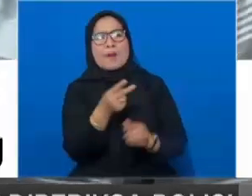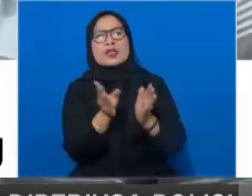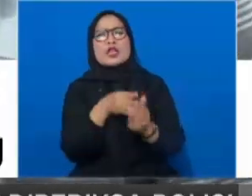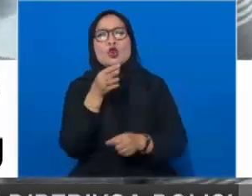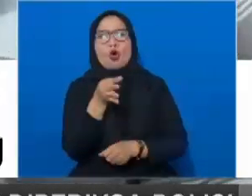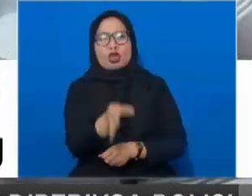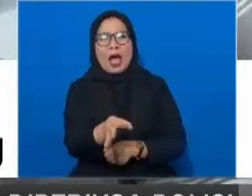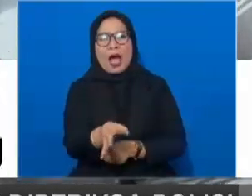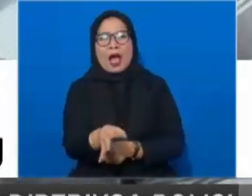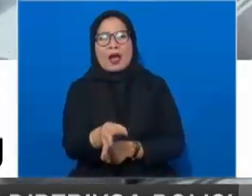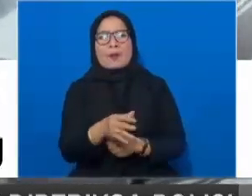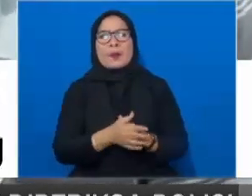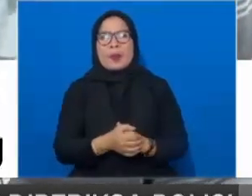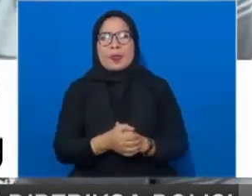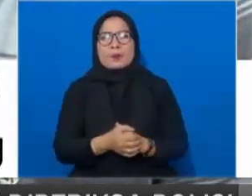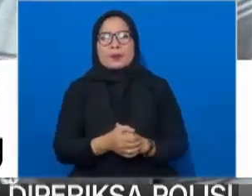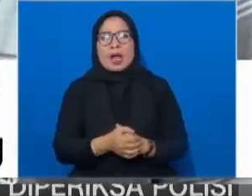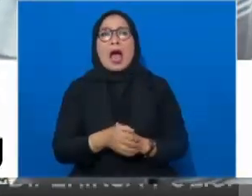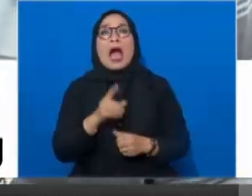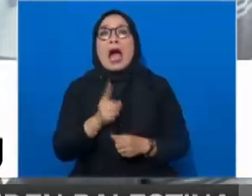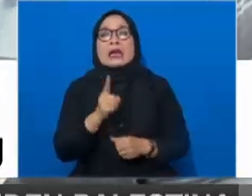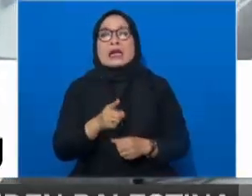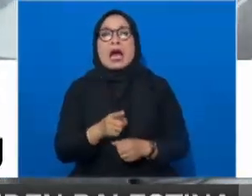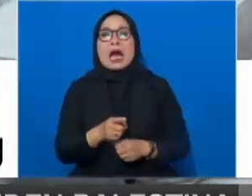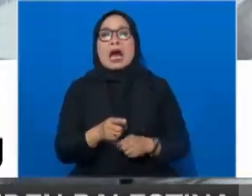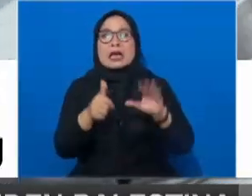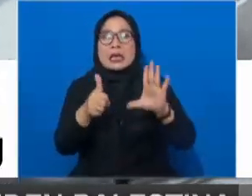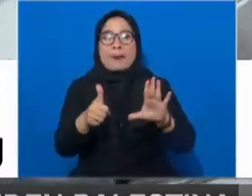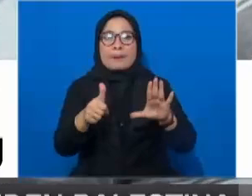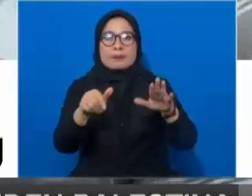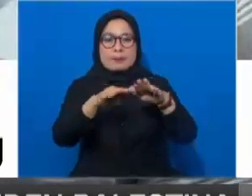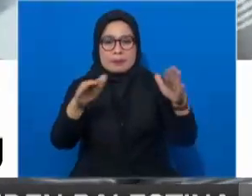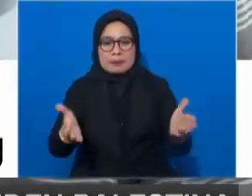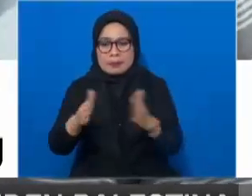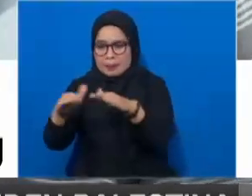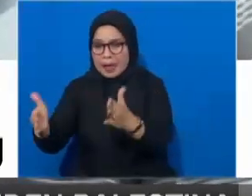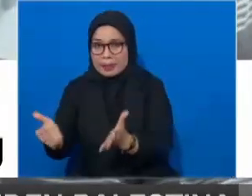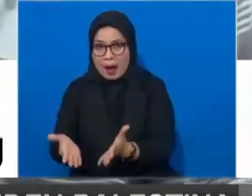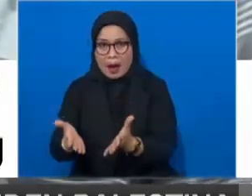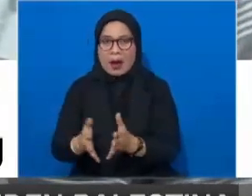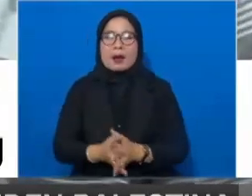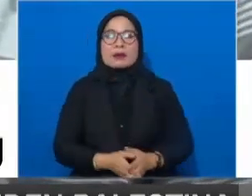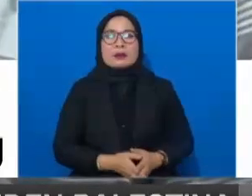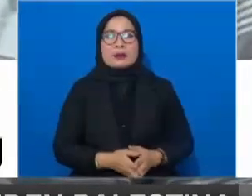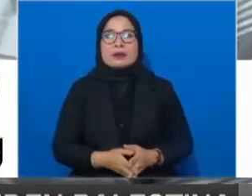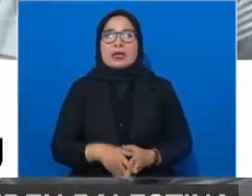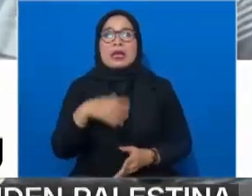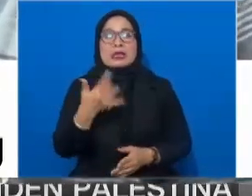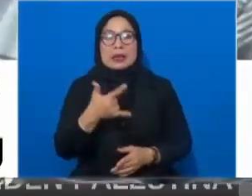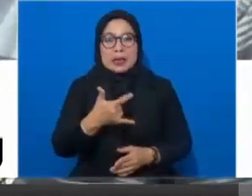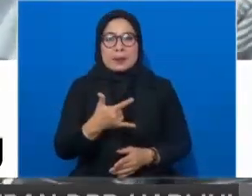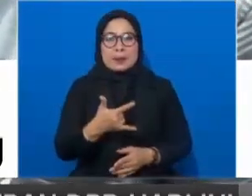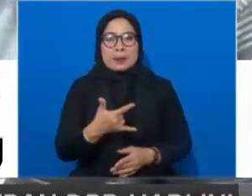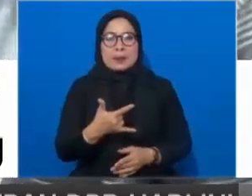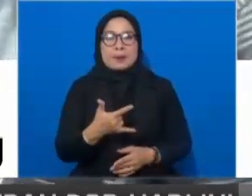1, 2, 3, 4, 5, 6. 6 petak aja. Kenapa masih dipertahankan? Ya, kalau bisa kan ini jangan sampai